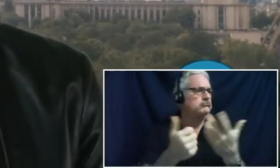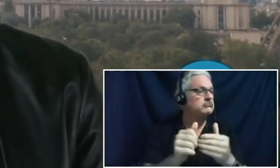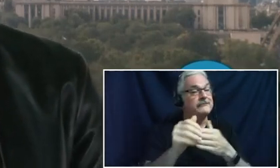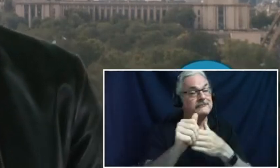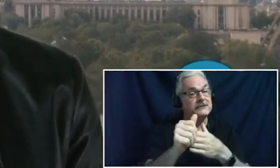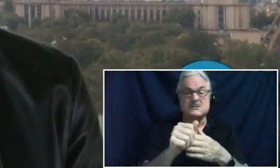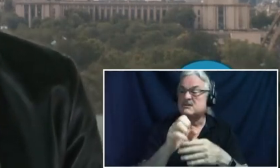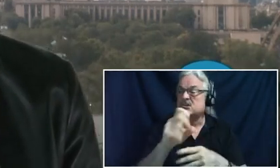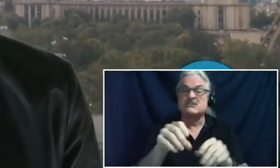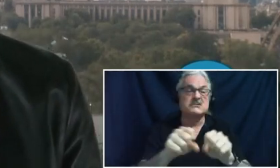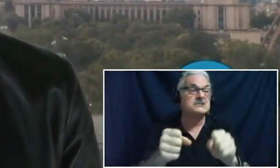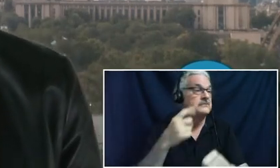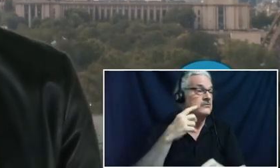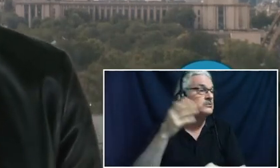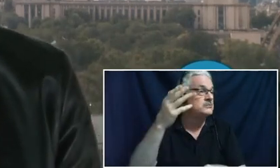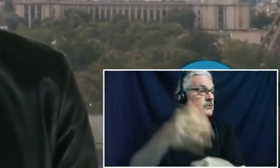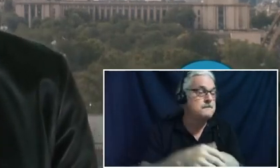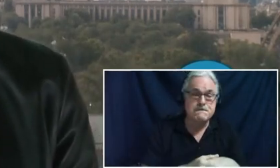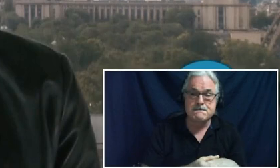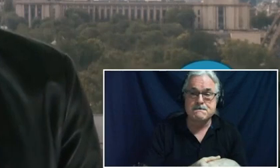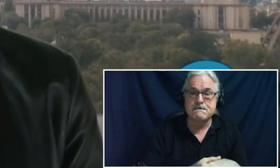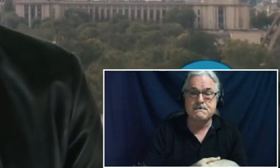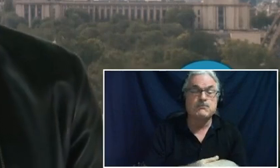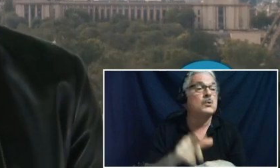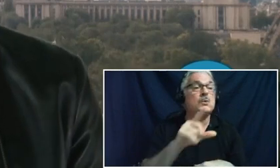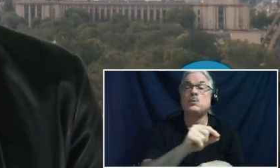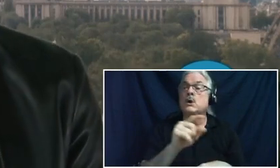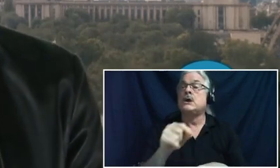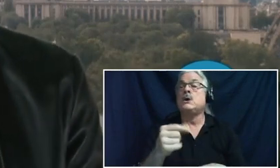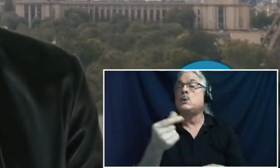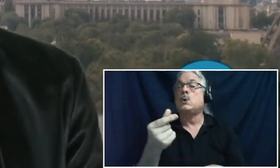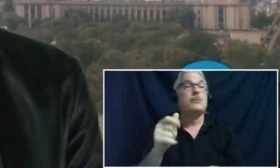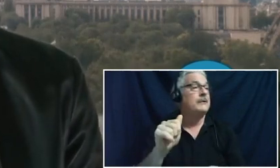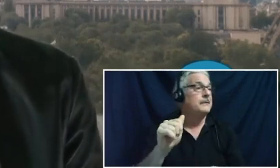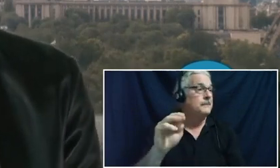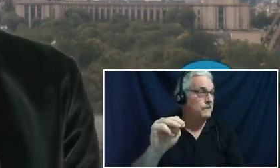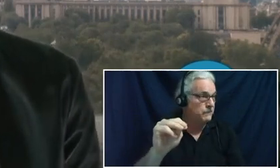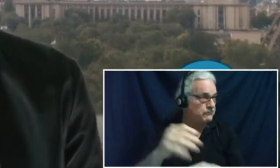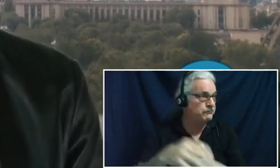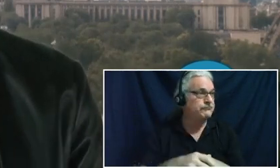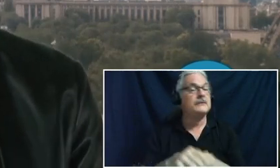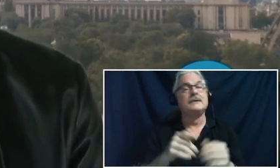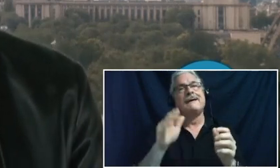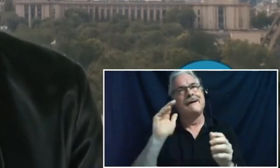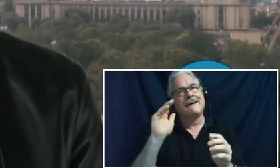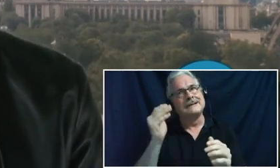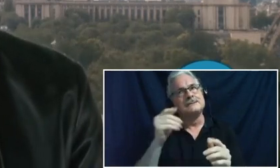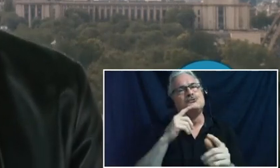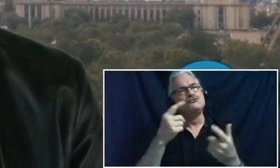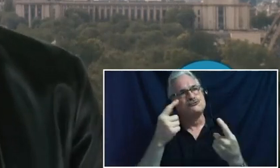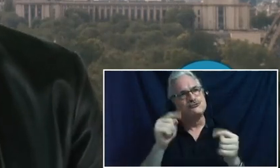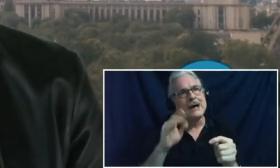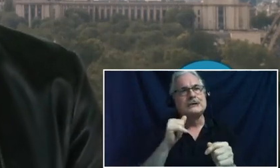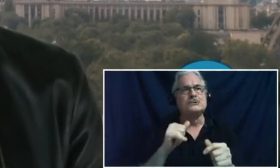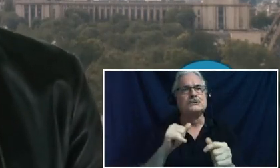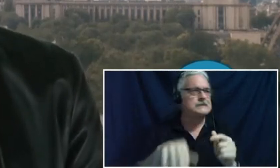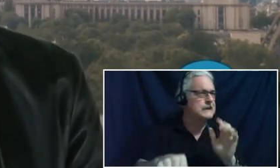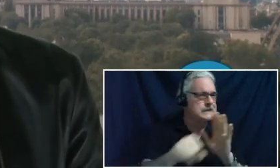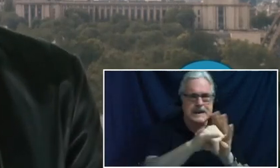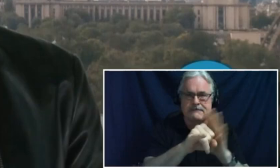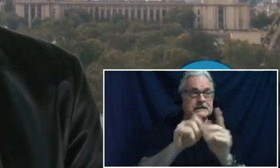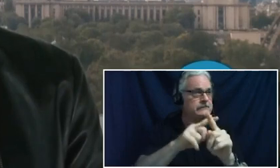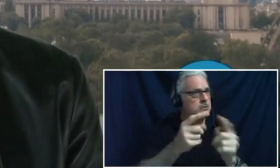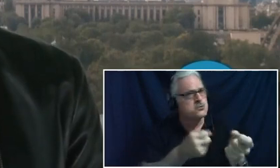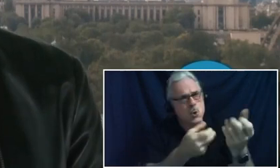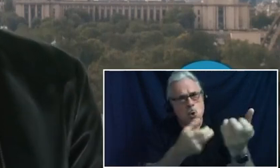et souligne également qu'il faut avoir des données de meilleure qualité, notamment sur les apprenants vulnérables. Cela nous encourage à construire des écoles plus